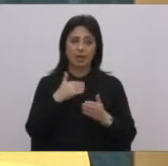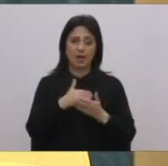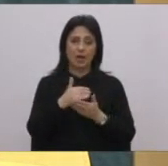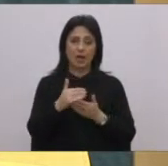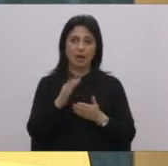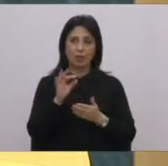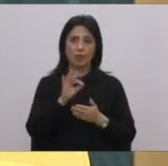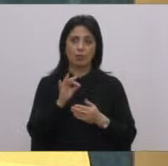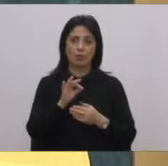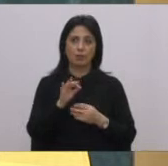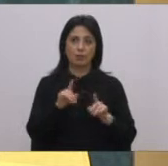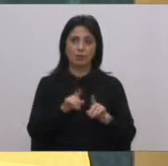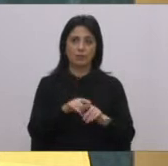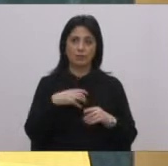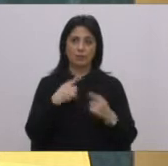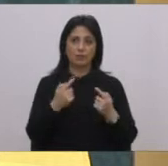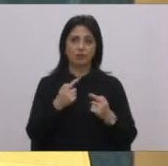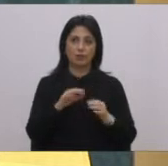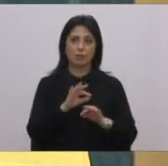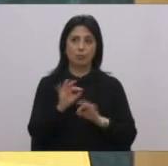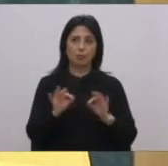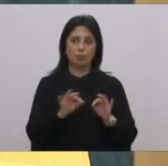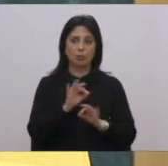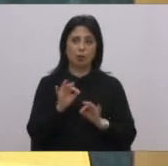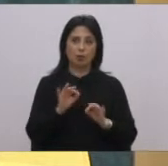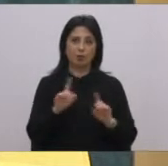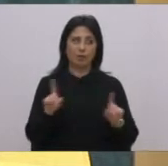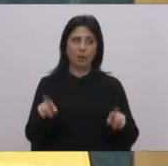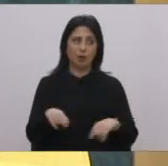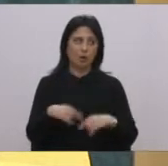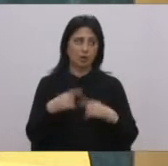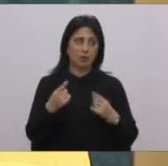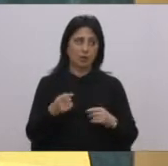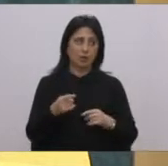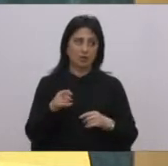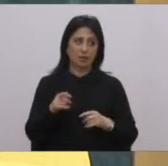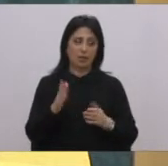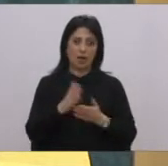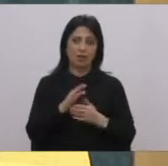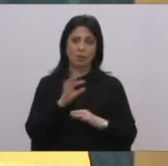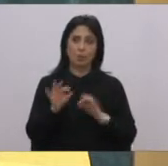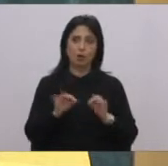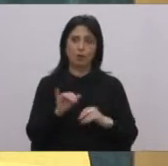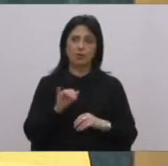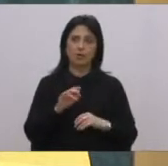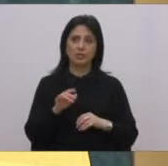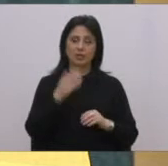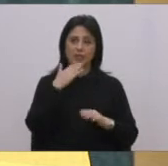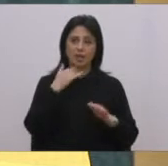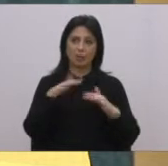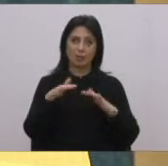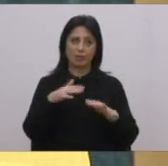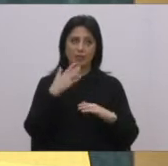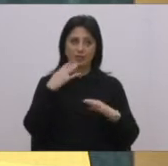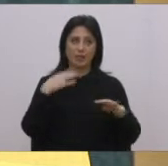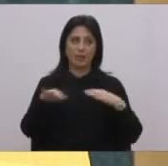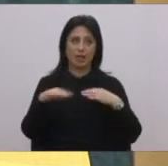მიმართულებით, ასევე მნიშვნელოვანი პროექტები ხორციელდება, არის პროექტები, სადაც წყალმომარაგება და